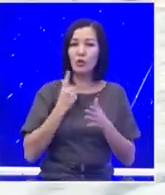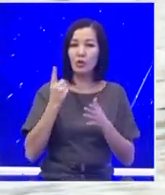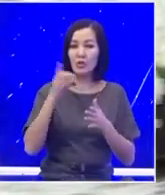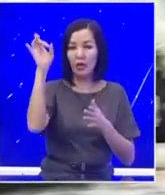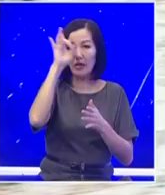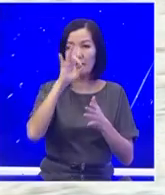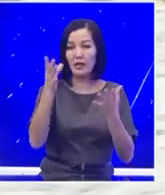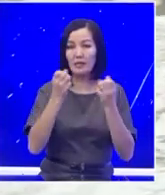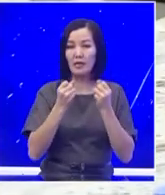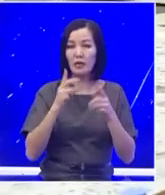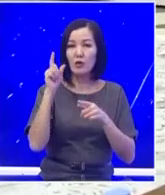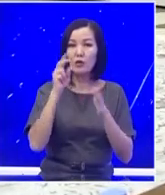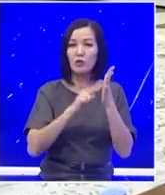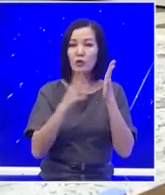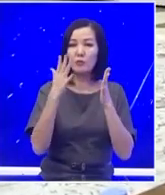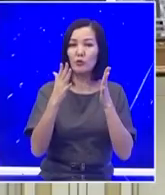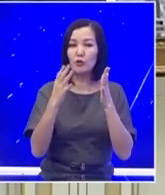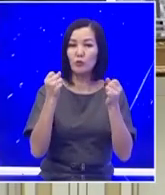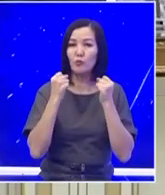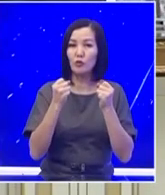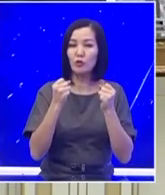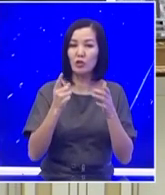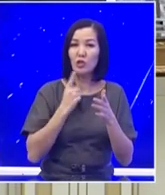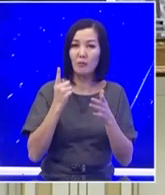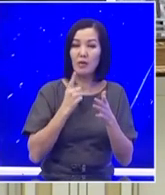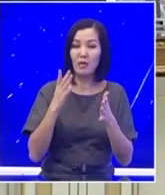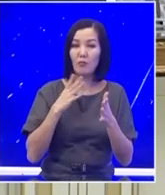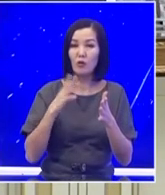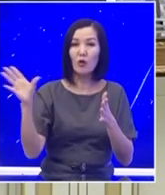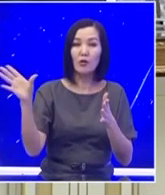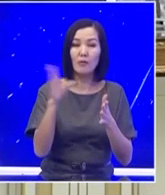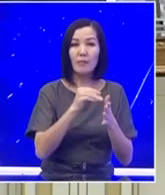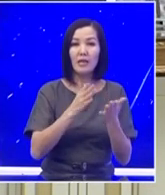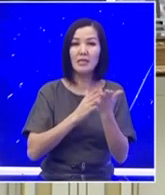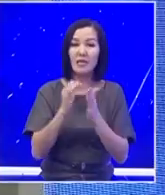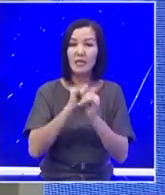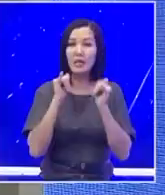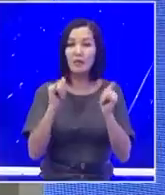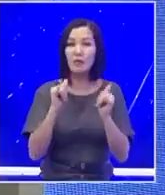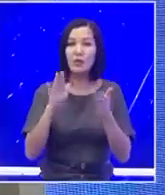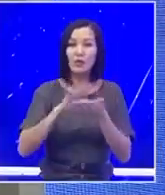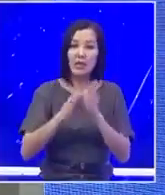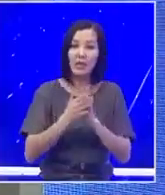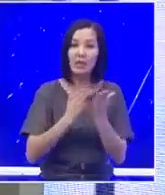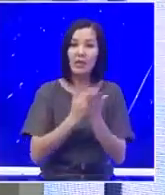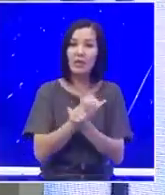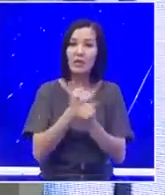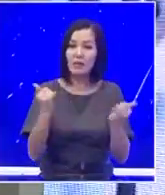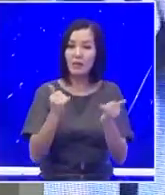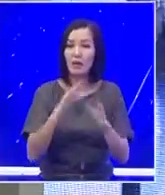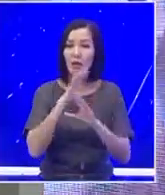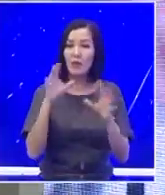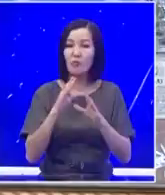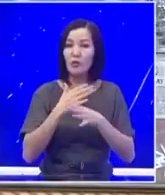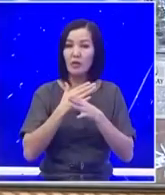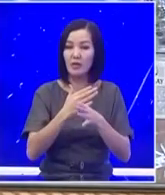иеленді. Сонымен қатар 173 атлет спорт шебері болды. Мұның барлығы сала дамуына жасалған жергілікті биліктің қамқорлығының